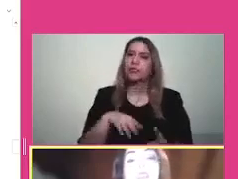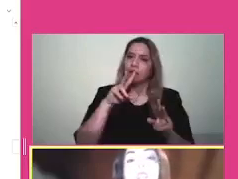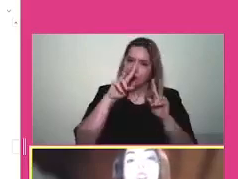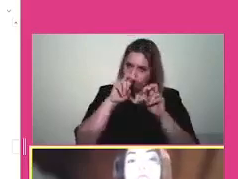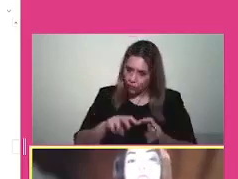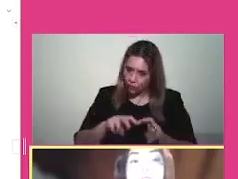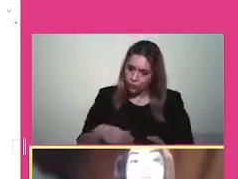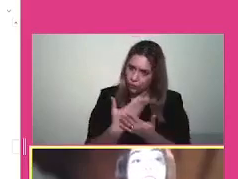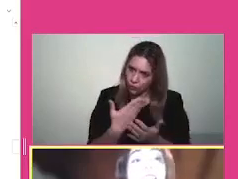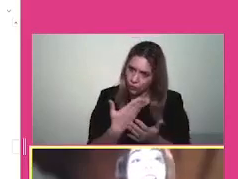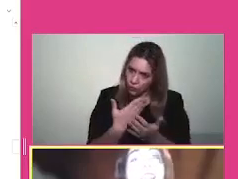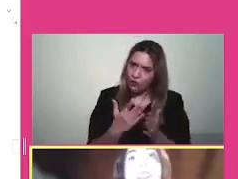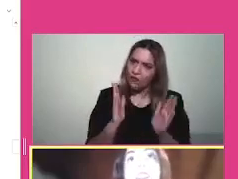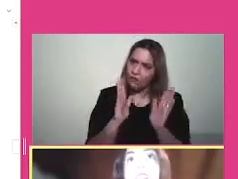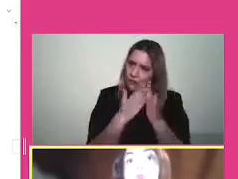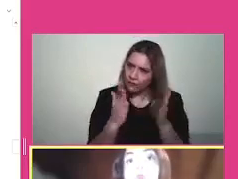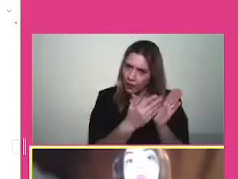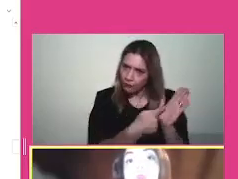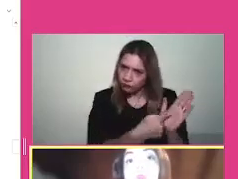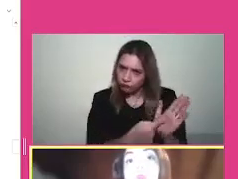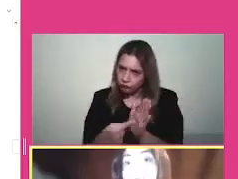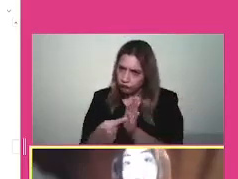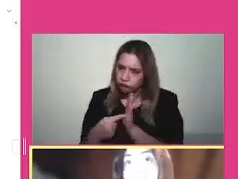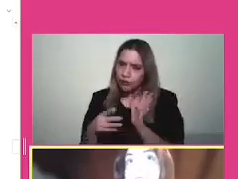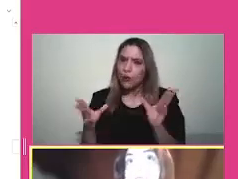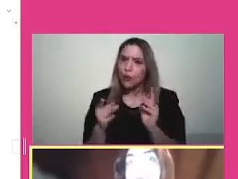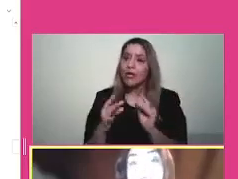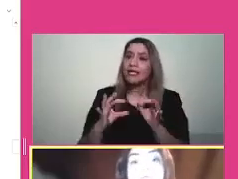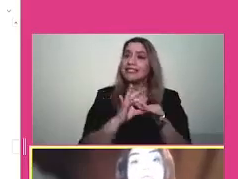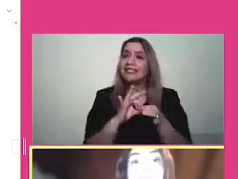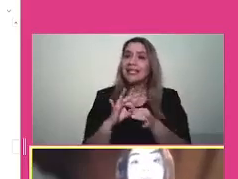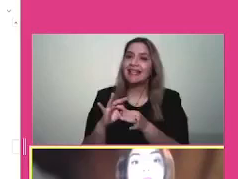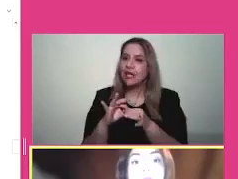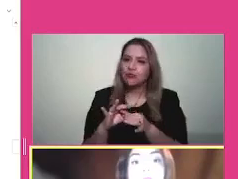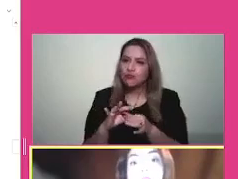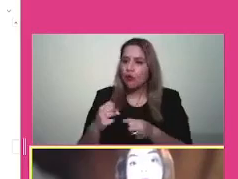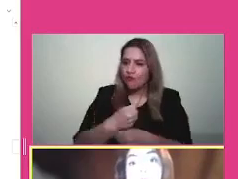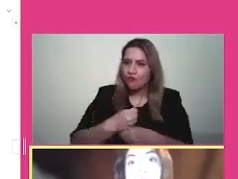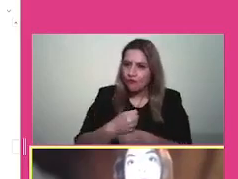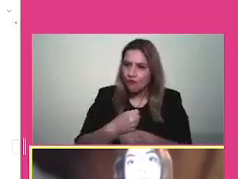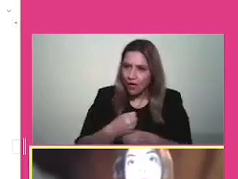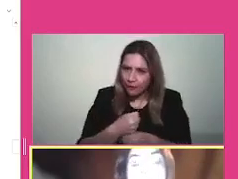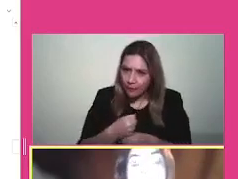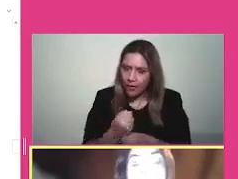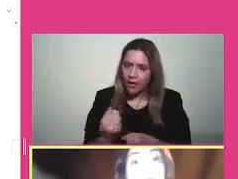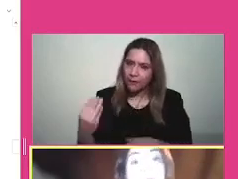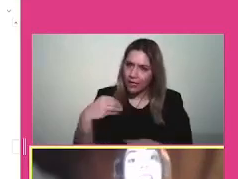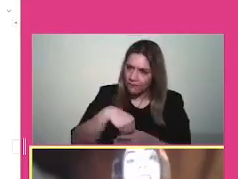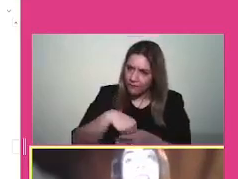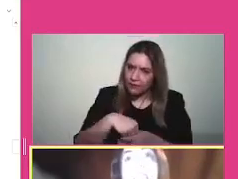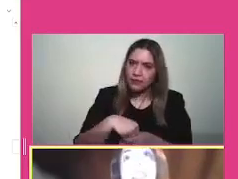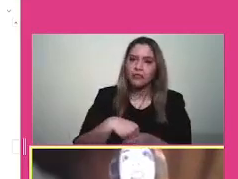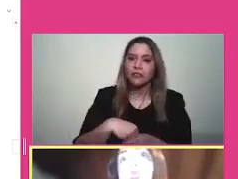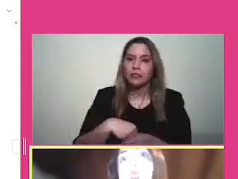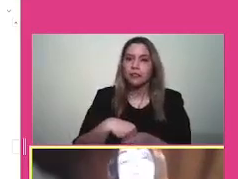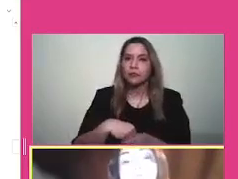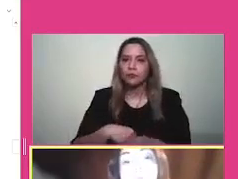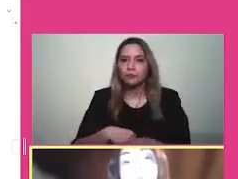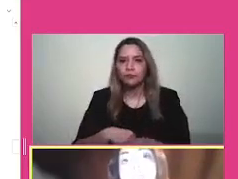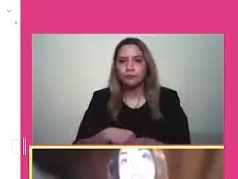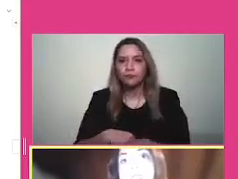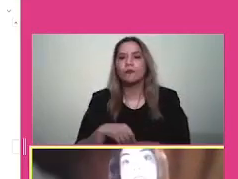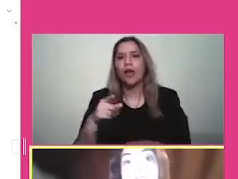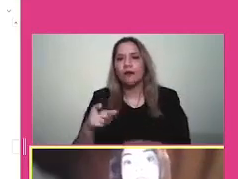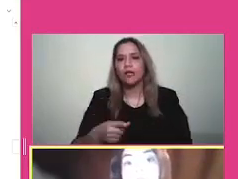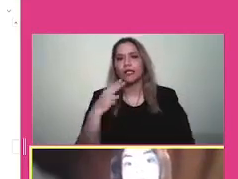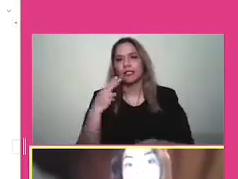και βιβλιογραφικά σε συνδυασμό με τις φαρμακευτικές αγωγές και τις φαρμακευτικές παρεμβάσεις. Είναι τα όπλα μας